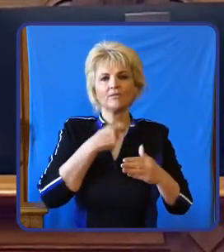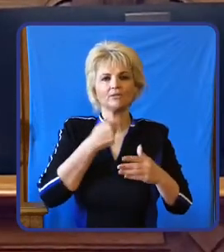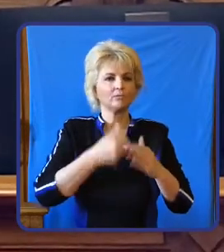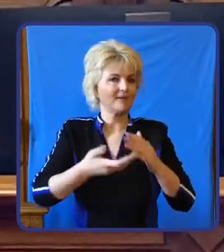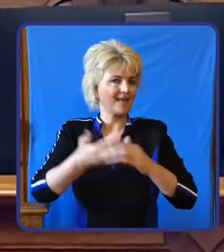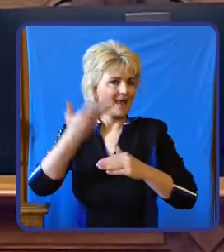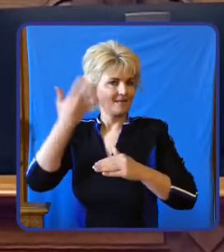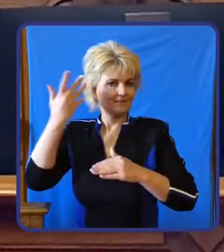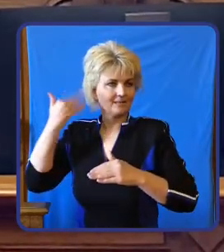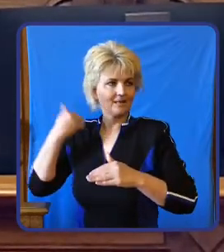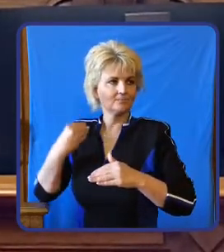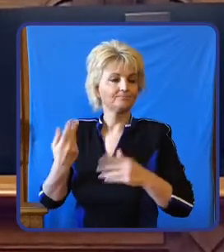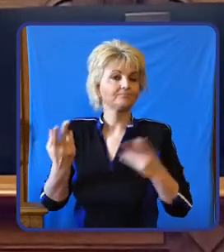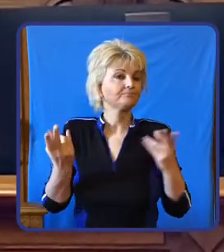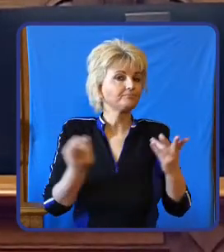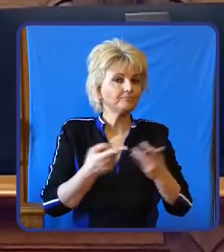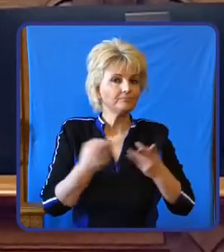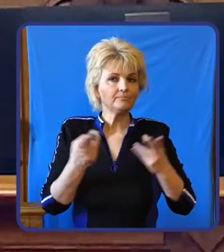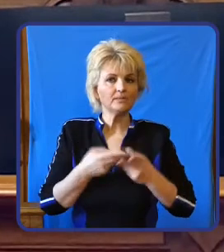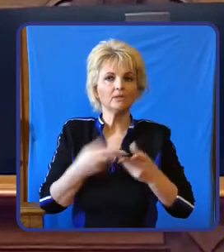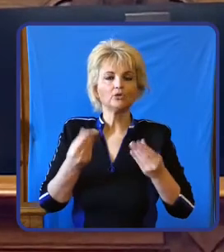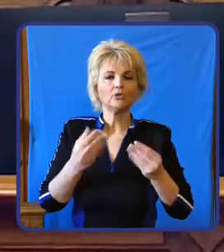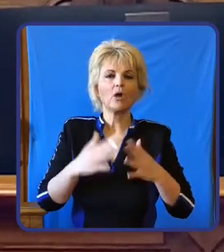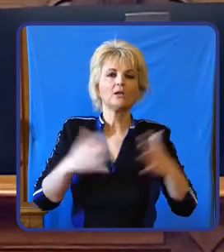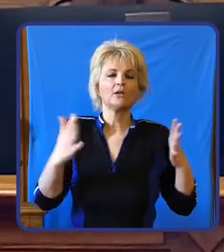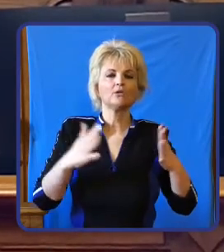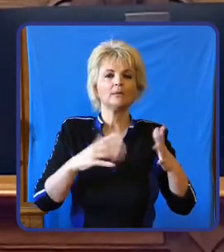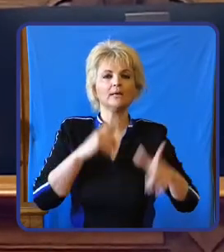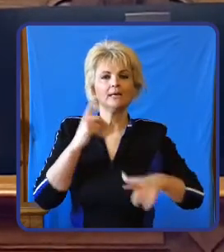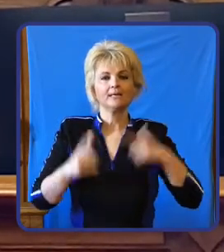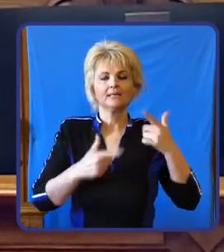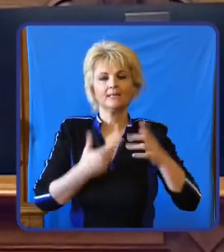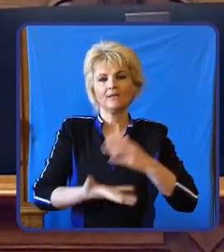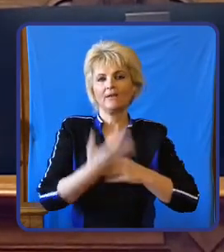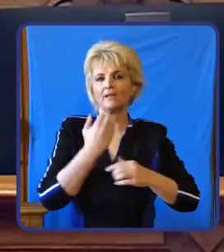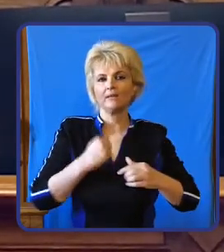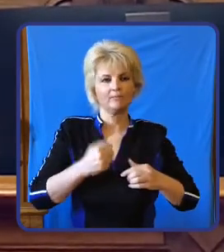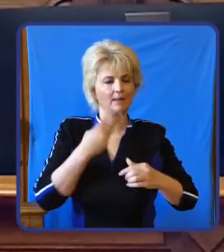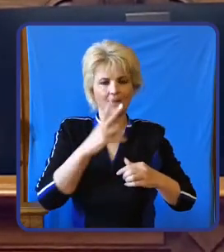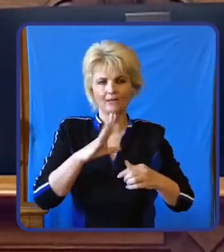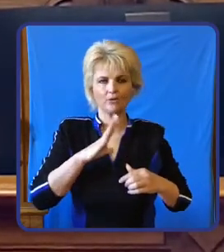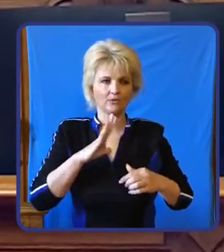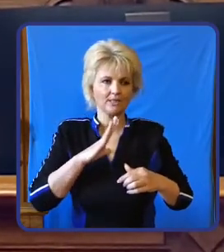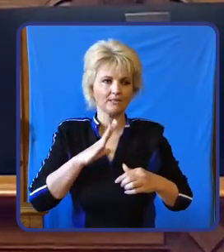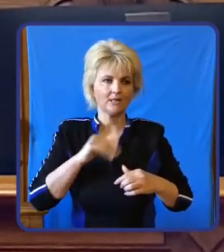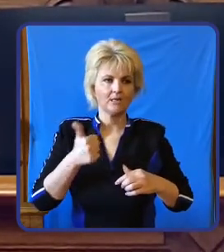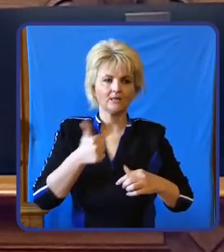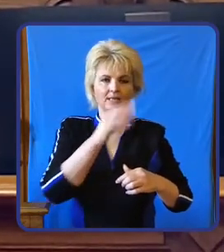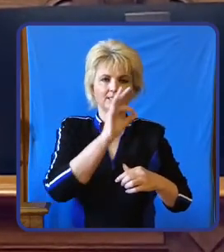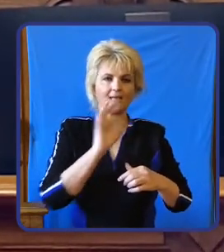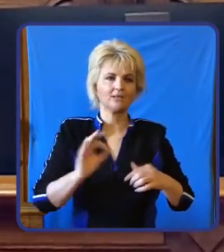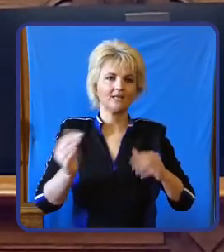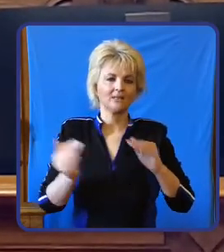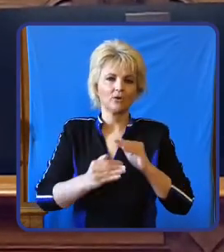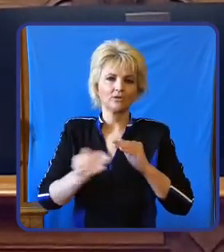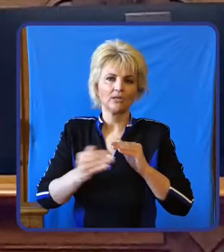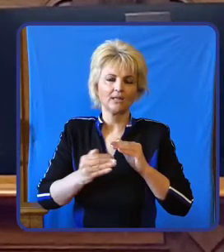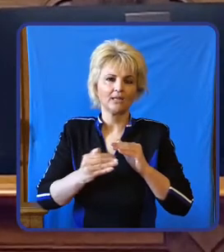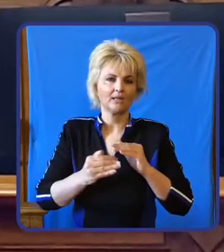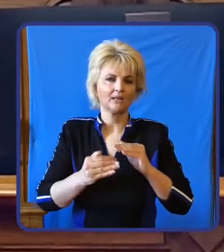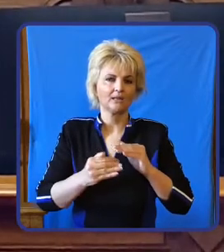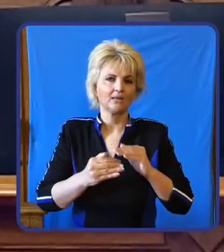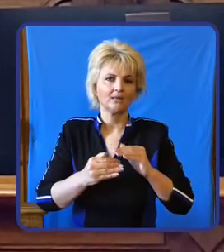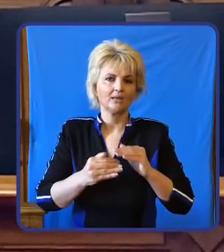eddig, ahol sokkal nagyobb hitelfelvételben sem láttak kockázatot, ahol az 1% tartalék szintén